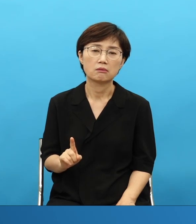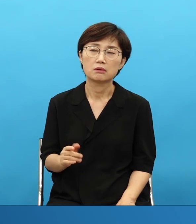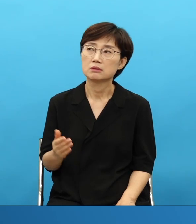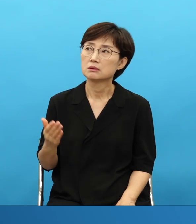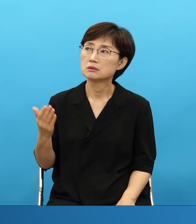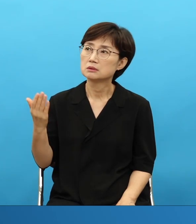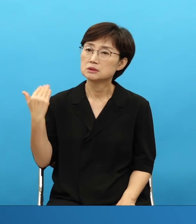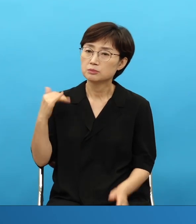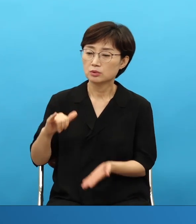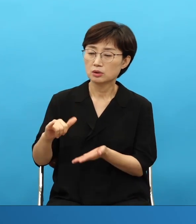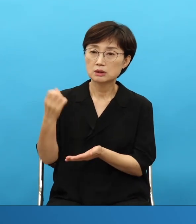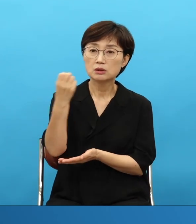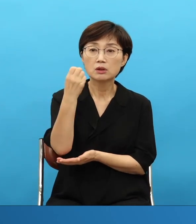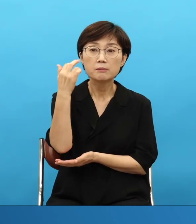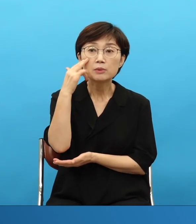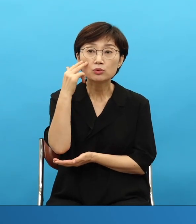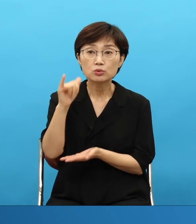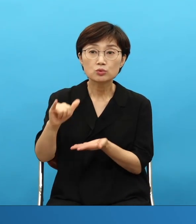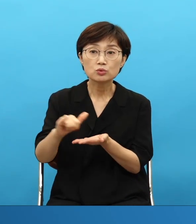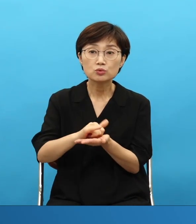지난번에 뉴욕 타임즈 나왔잖아요.